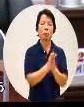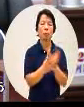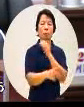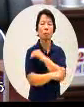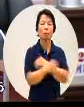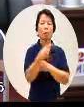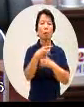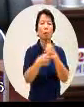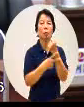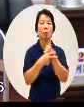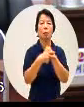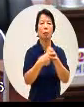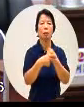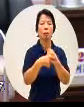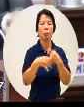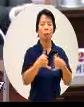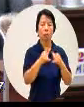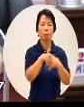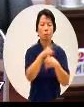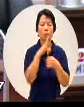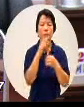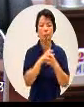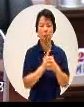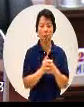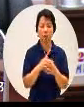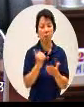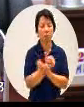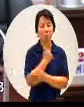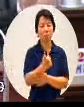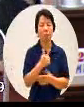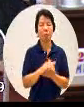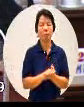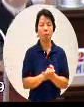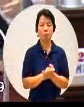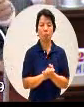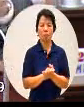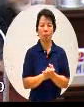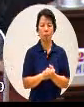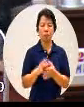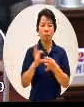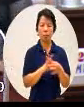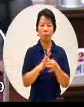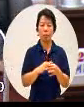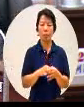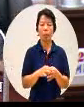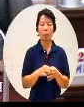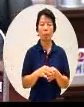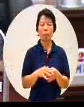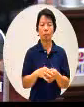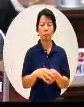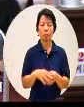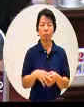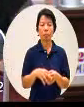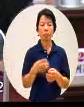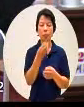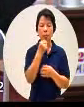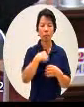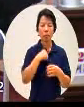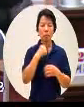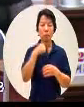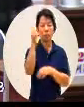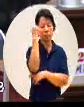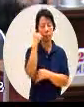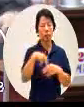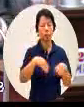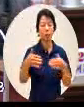走路走五分鐘就要最後一旅路那就是好名才出去了所以呢十一住行娛樂生活